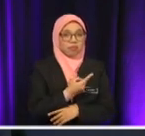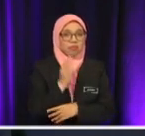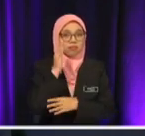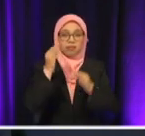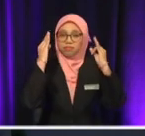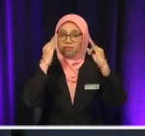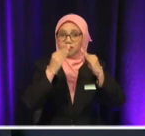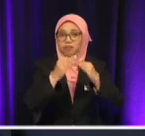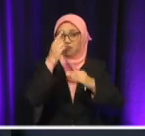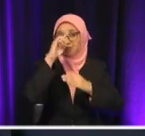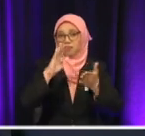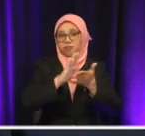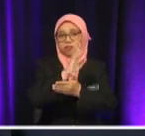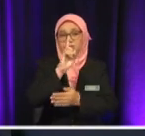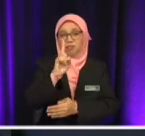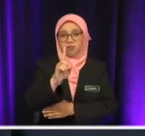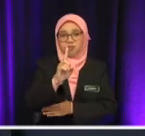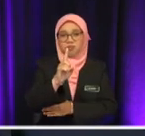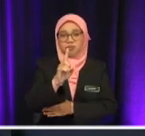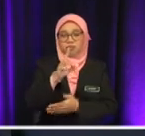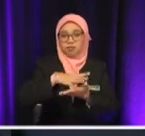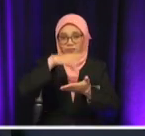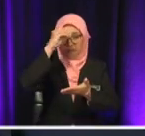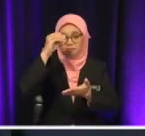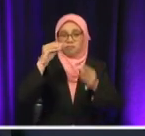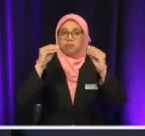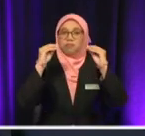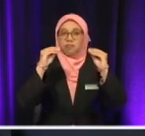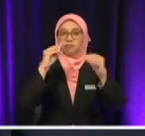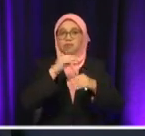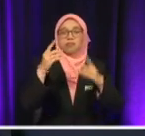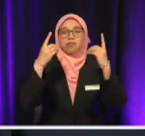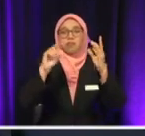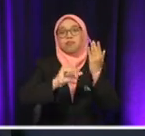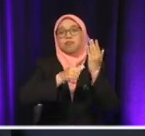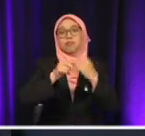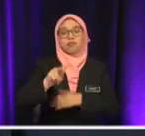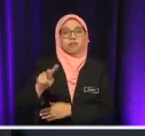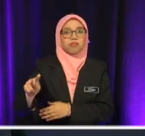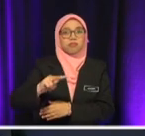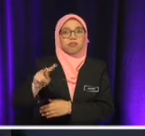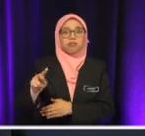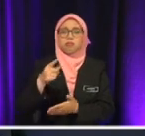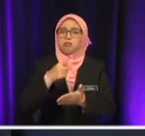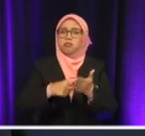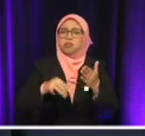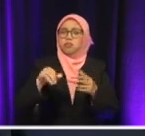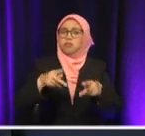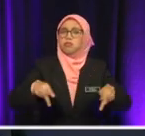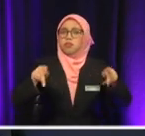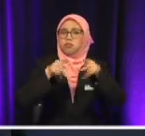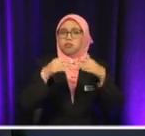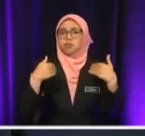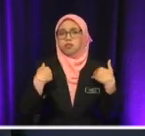kepada kertas satu bagi mata pelajaran asuhan dan pendidikan awal kanak-kanak. Apa antara yang kita perlu ada ataupun